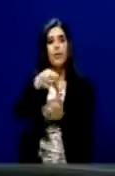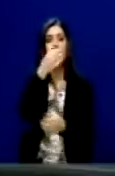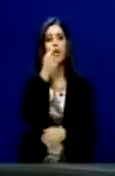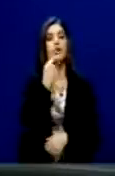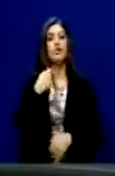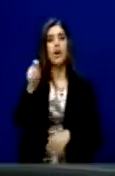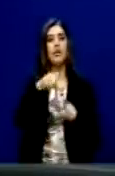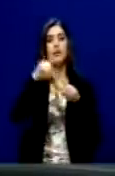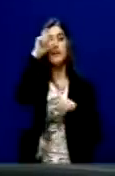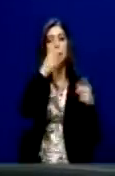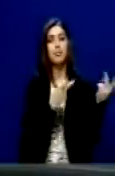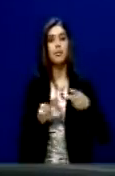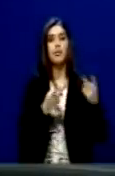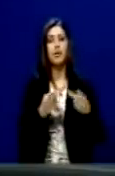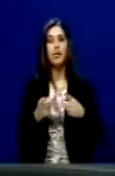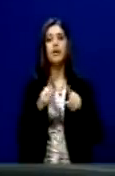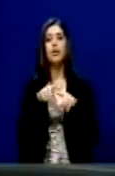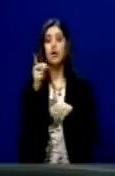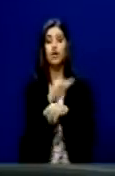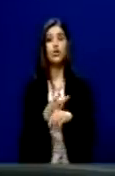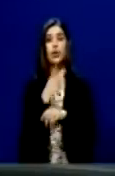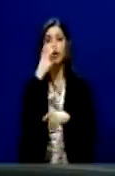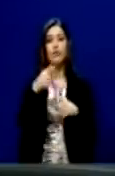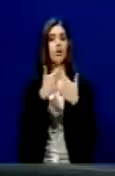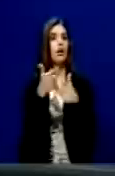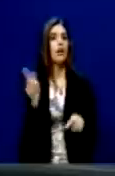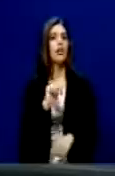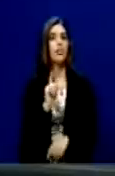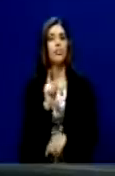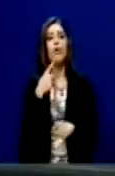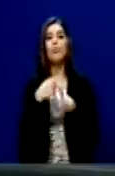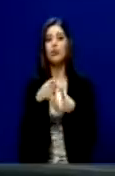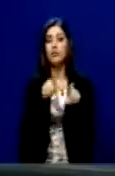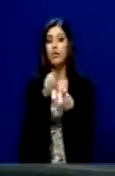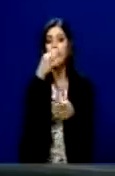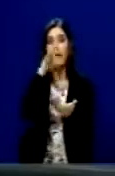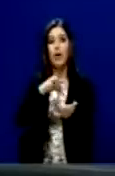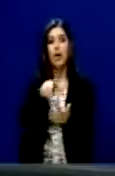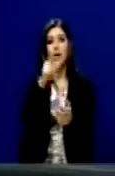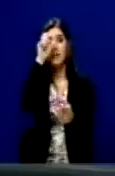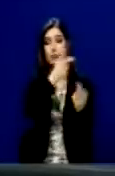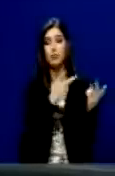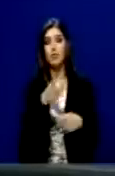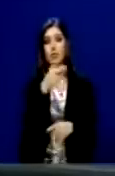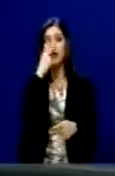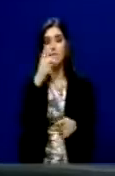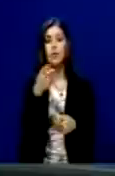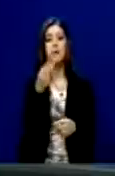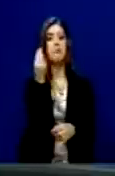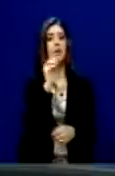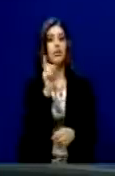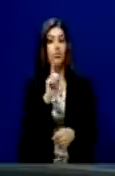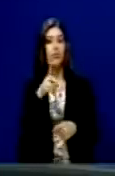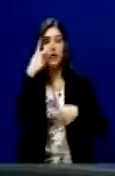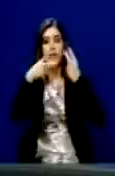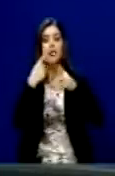vjen nga Serbia. Asnjë shtet normal nuk do të lejonte të ndodhë një gjë e tillë. Edhe ajo farë që importohet nga Serbia dhe që nuk është e dështuar